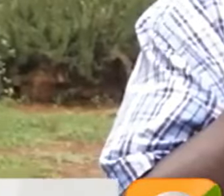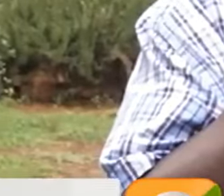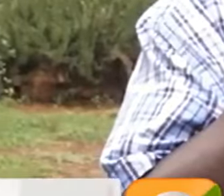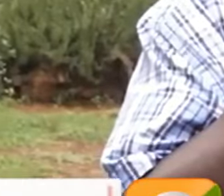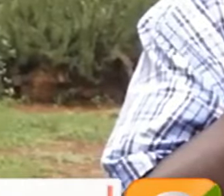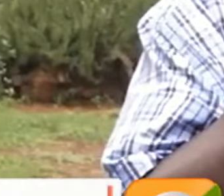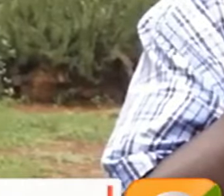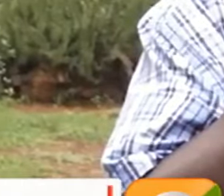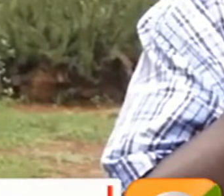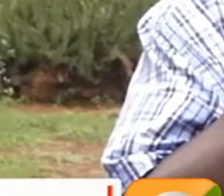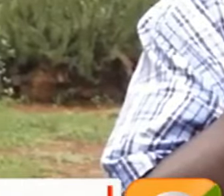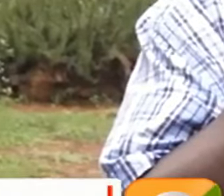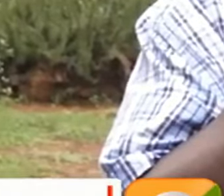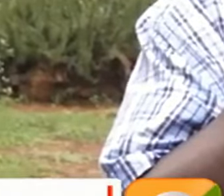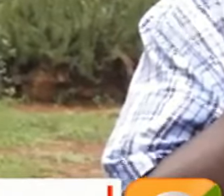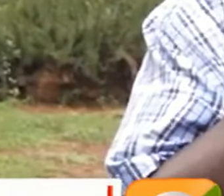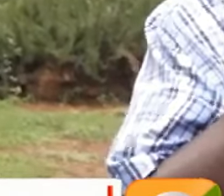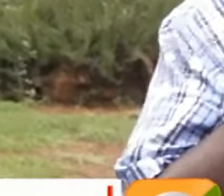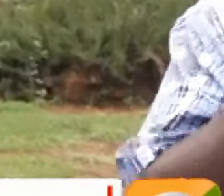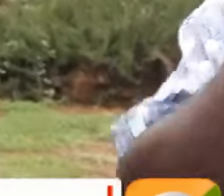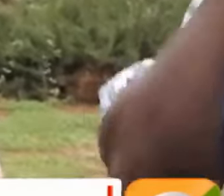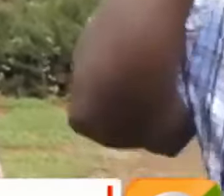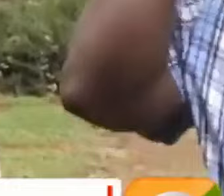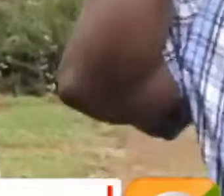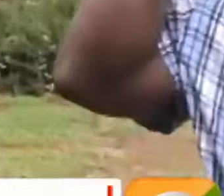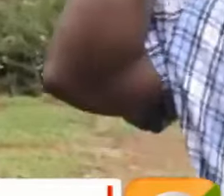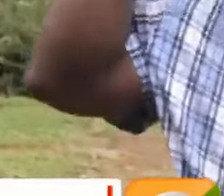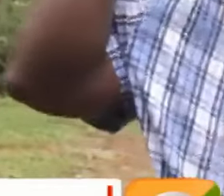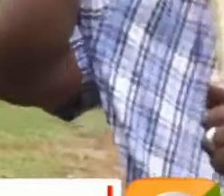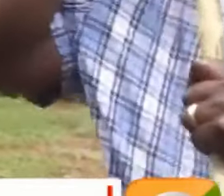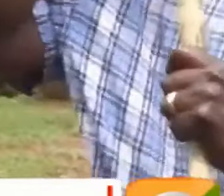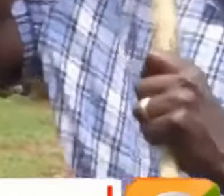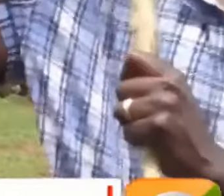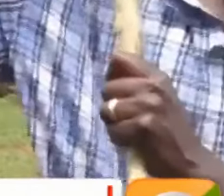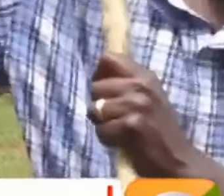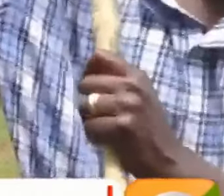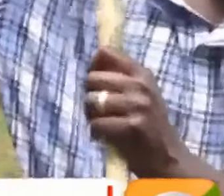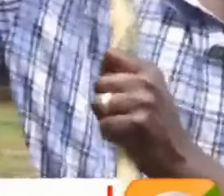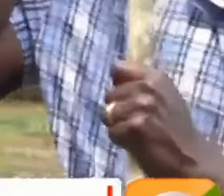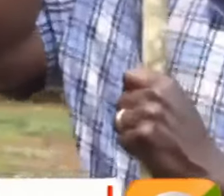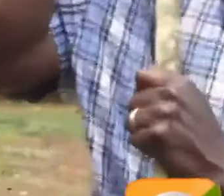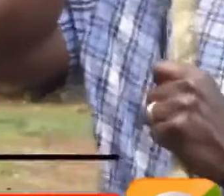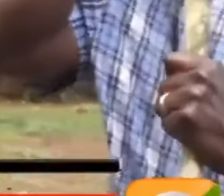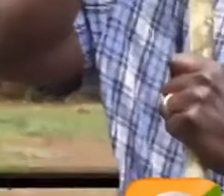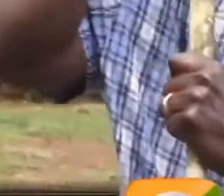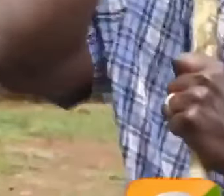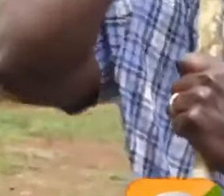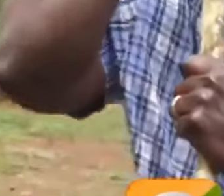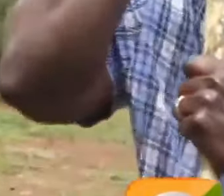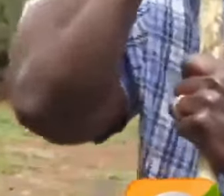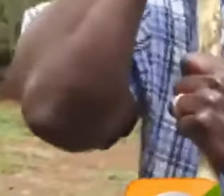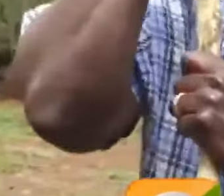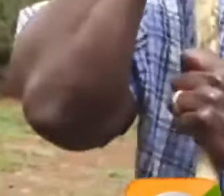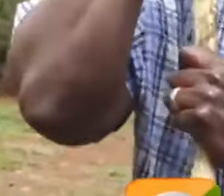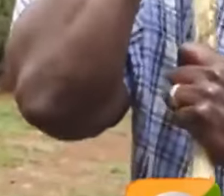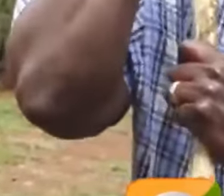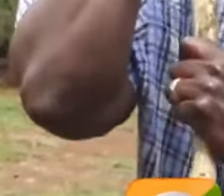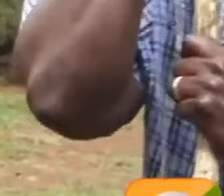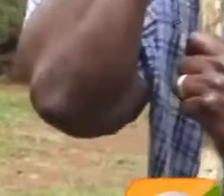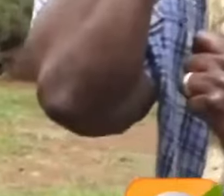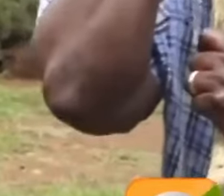na tukisema serikali ni ya kwamba wale watu wanatumia nguvu ya serikali, wanatumia DCI kama